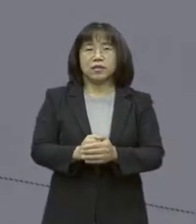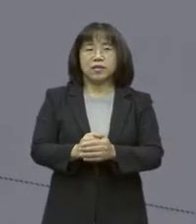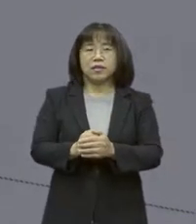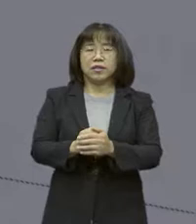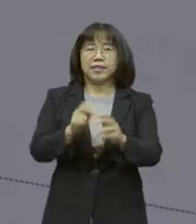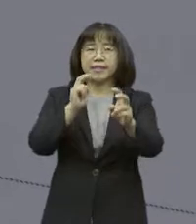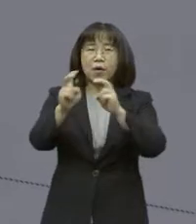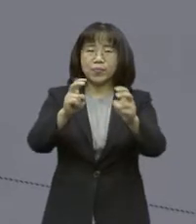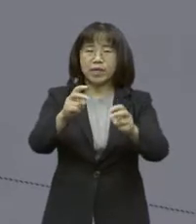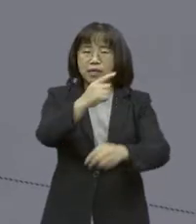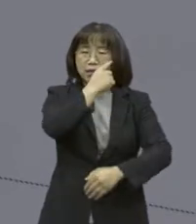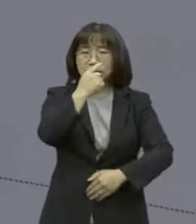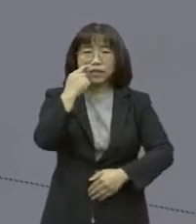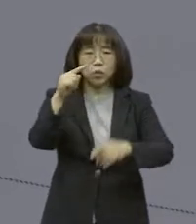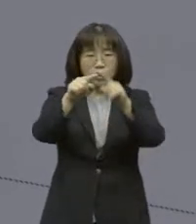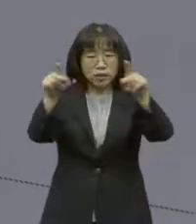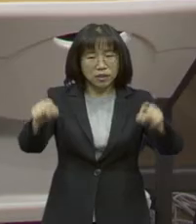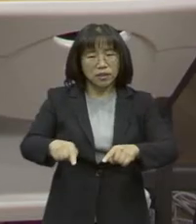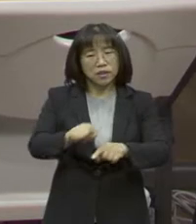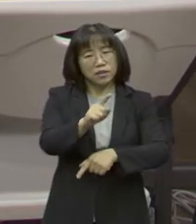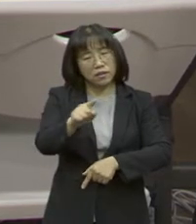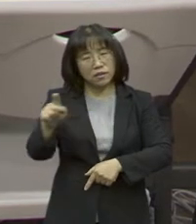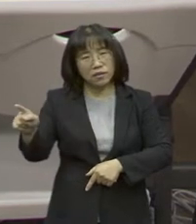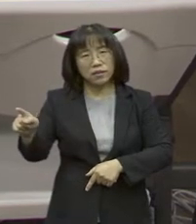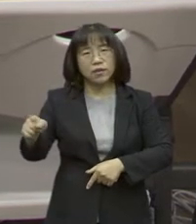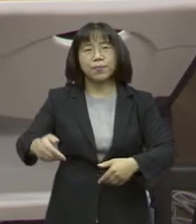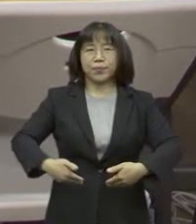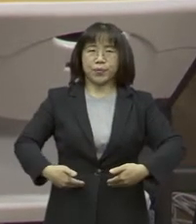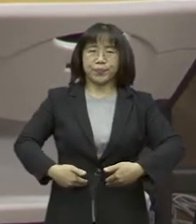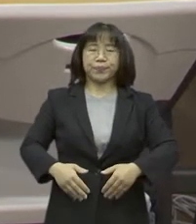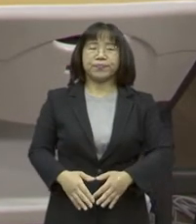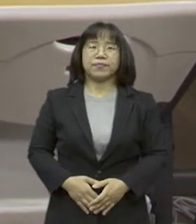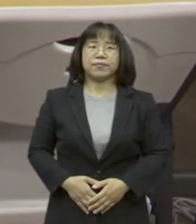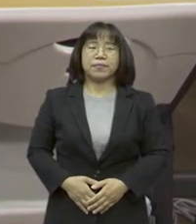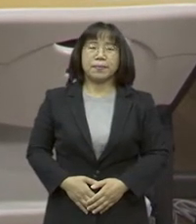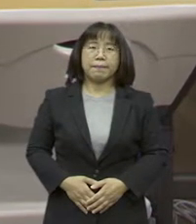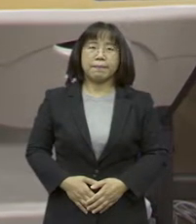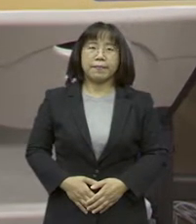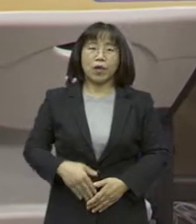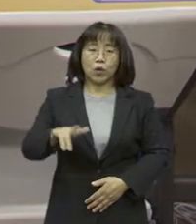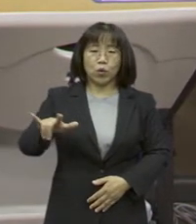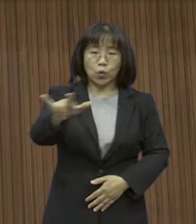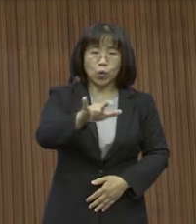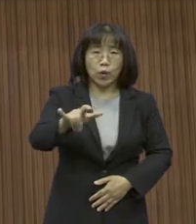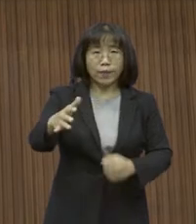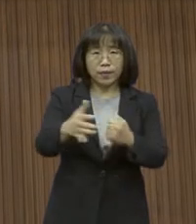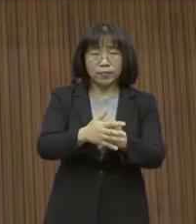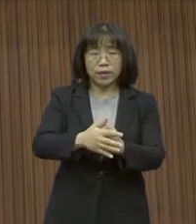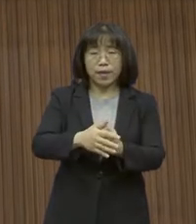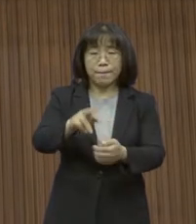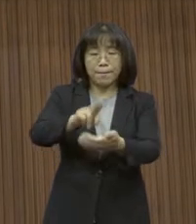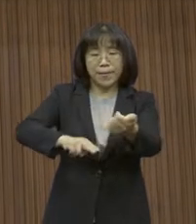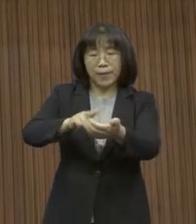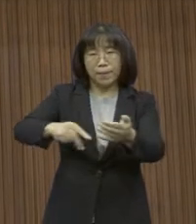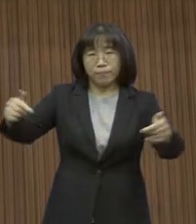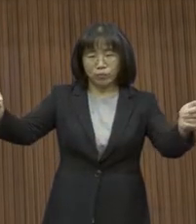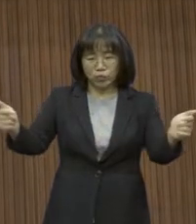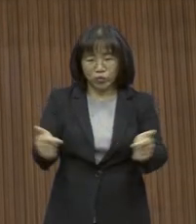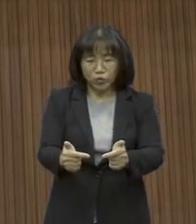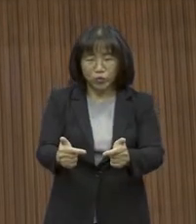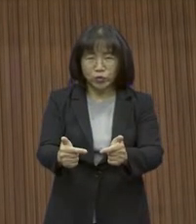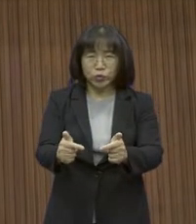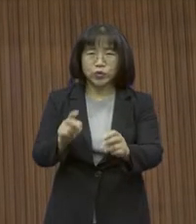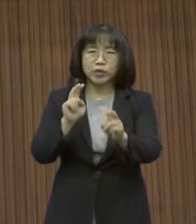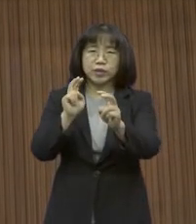고용보험 가입 증명서 등의 증빙 자료 입니다 또 코로나 입으로 매출이 감소하는 영세 소상공인을